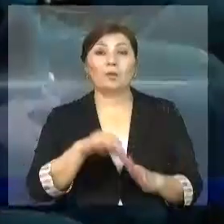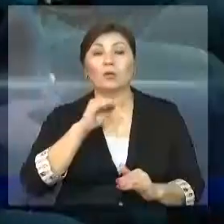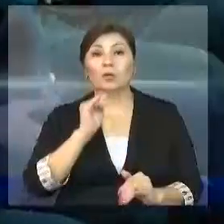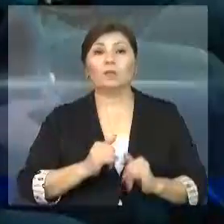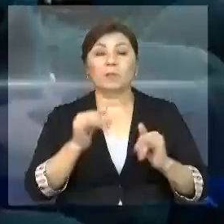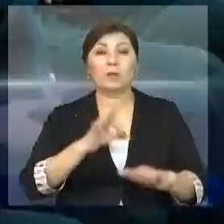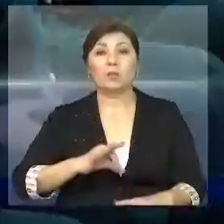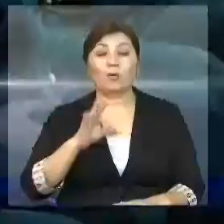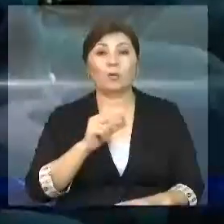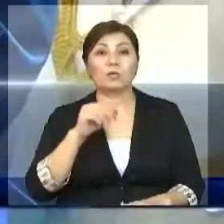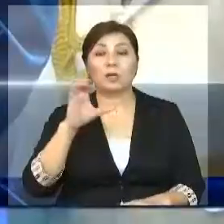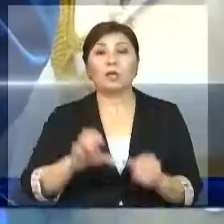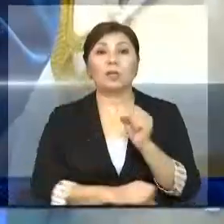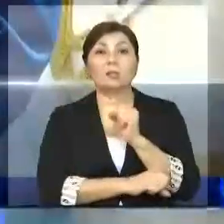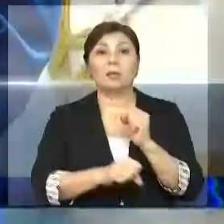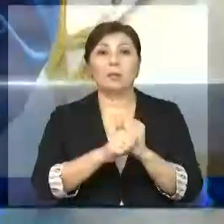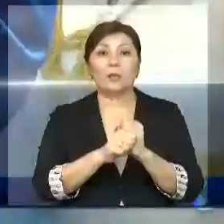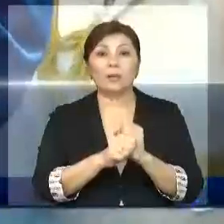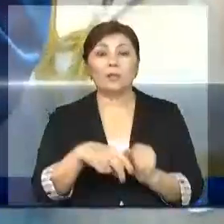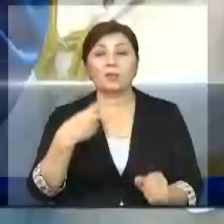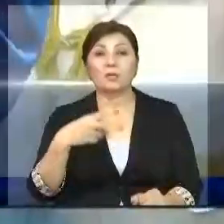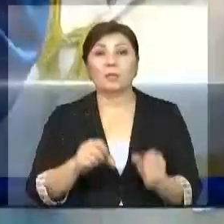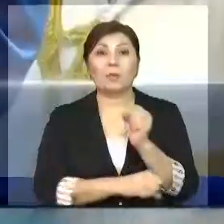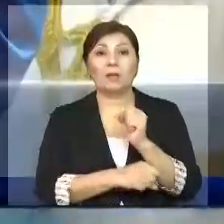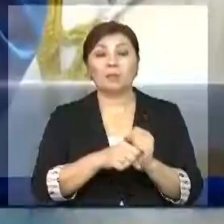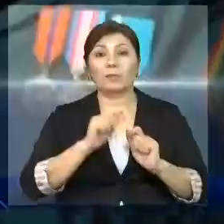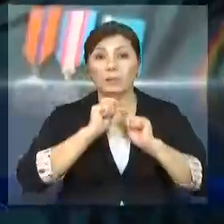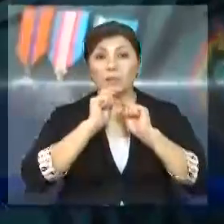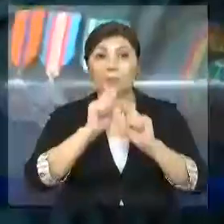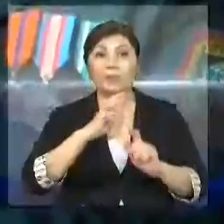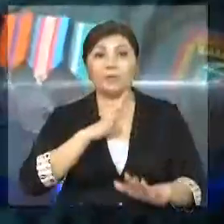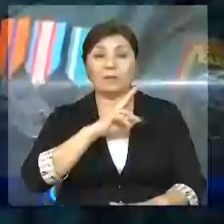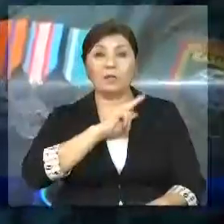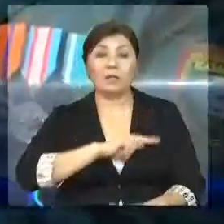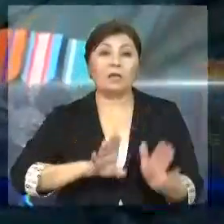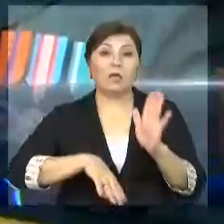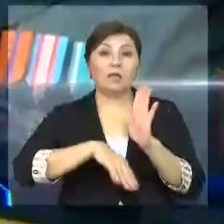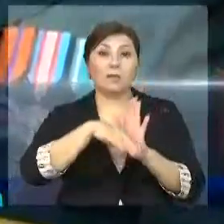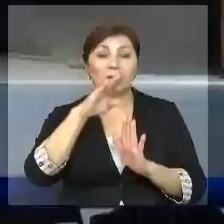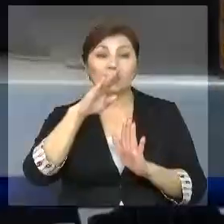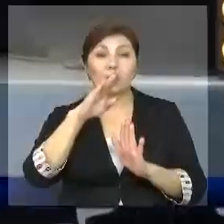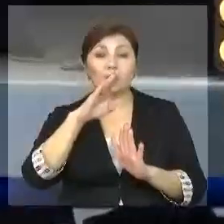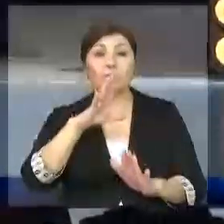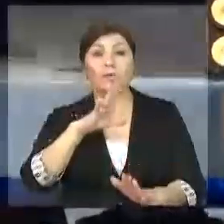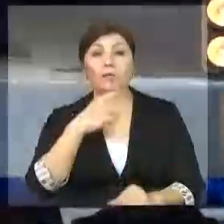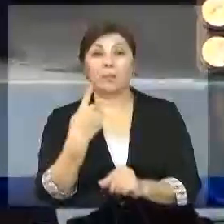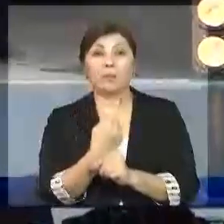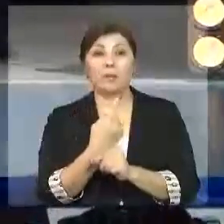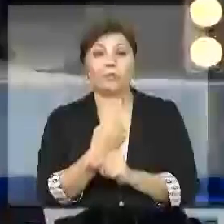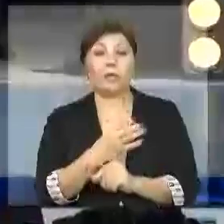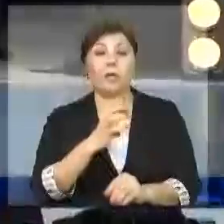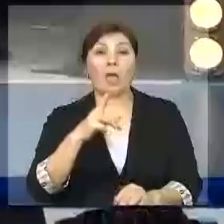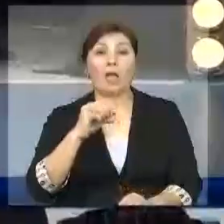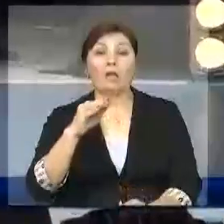үшін облыстық төтенше жағдай департаментінің 20 қызметкері марапатталды. Еңбегі еленіп, марапат төрінен көрінгендердің бірі